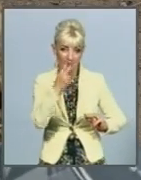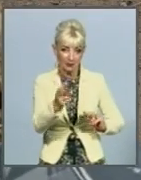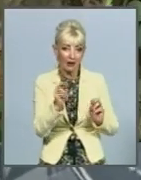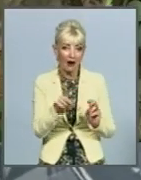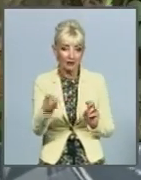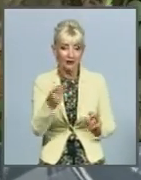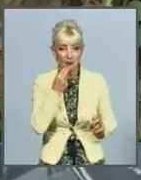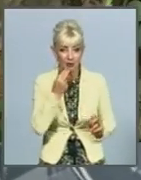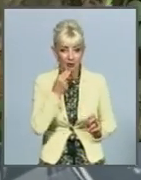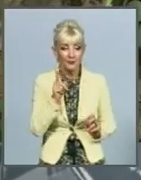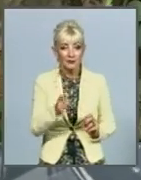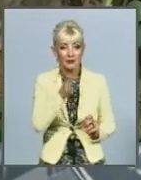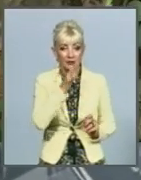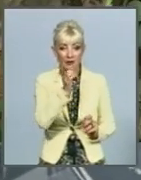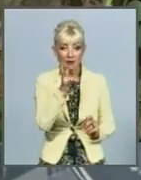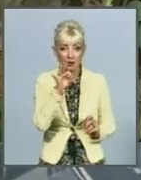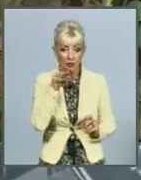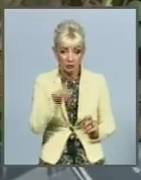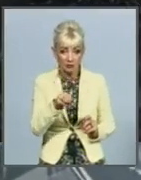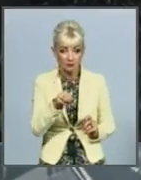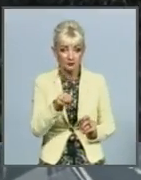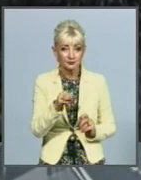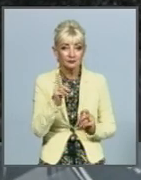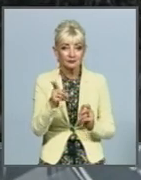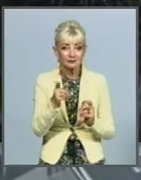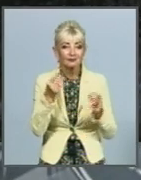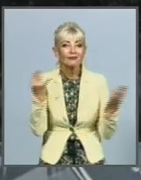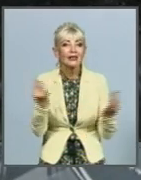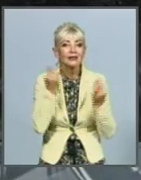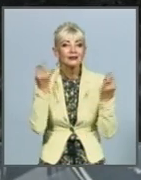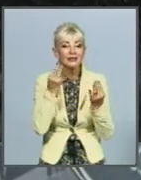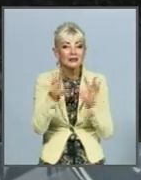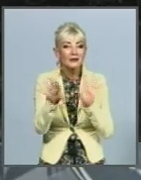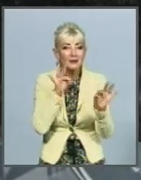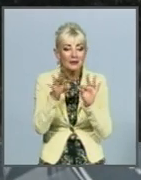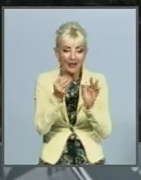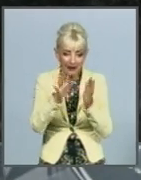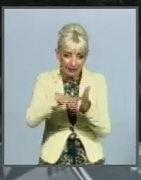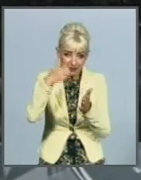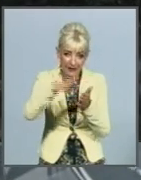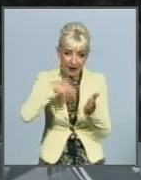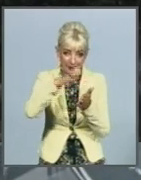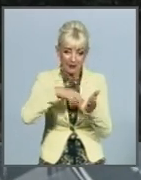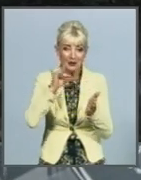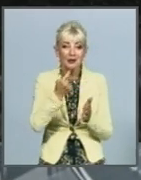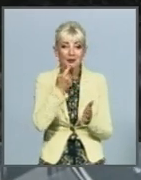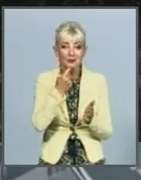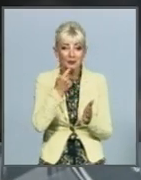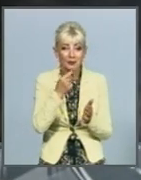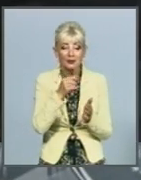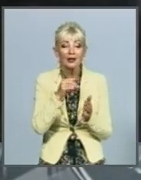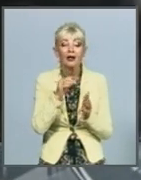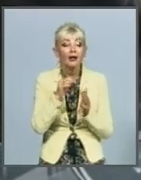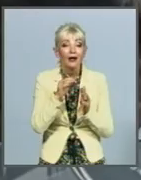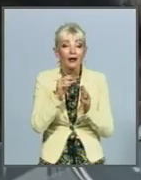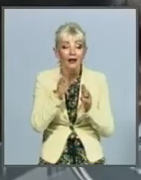процесом. Тим часом єнот Мен та Шоу з неабияким запалом вибирали м'якоть лапками та ласували взагалі, не відриваючись від